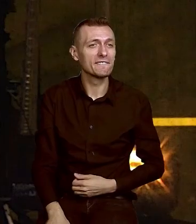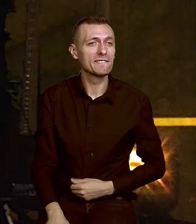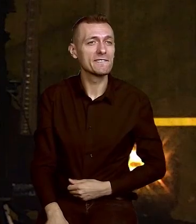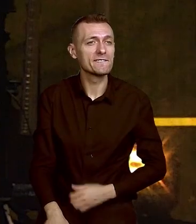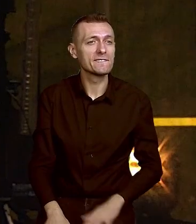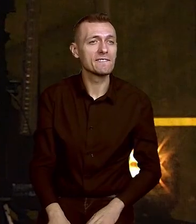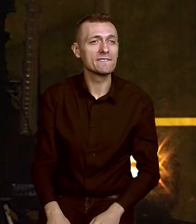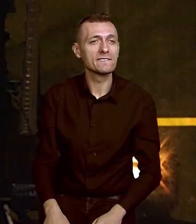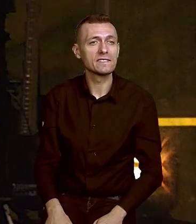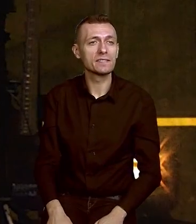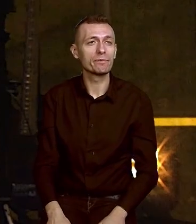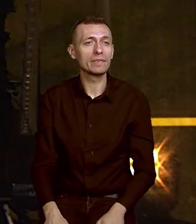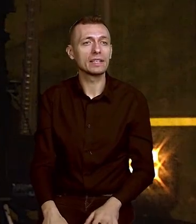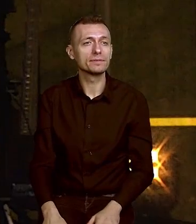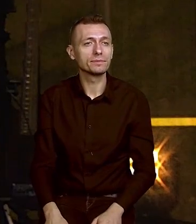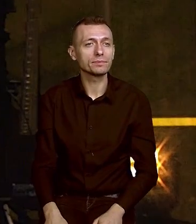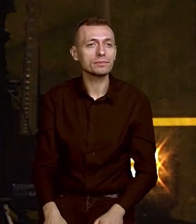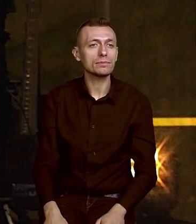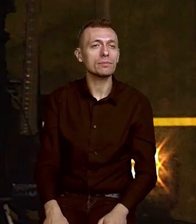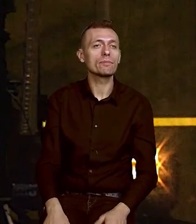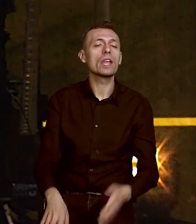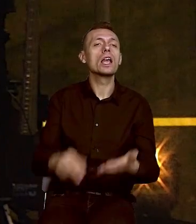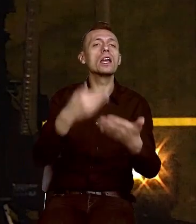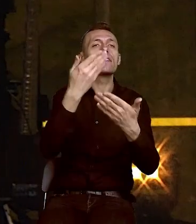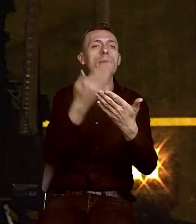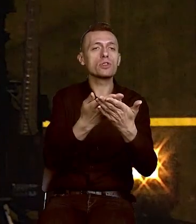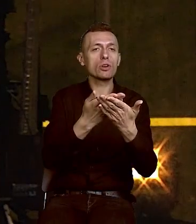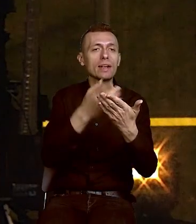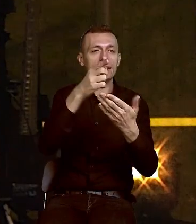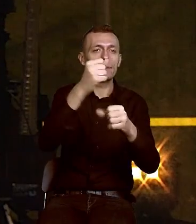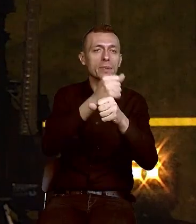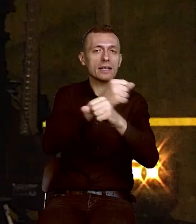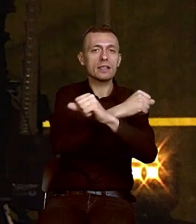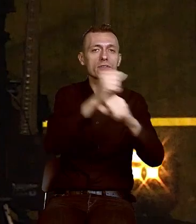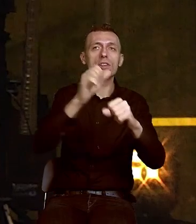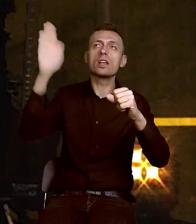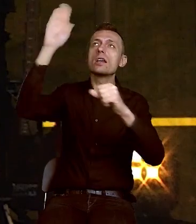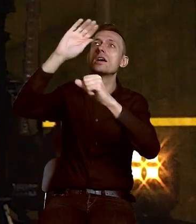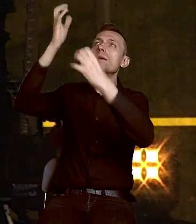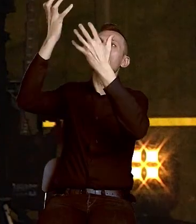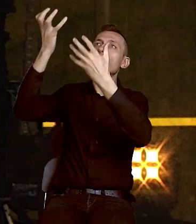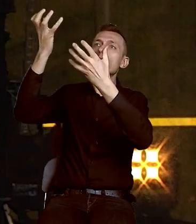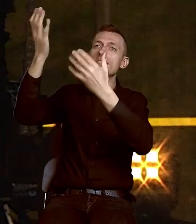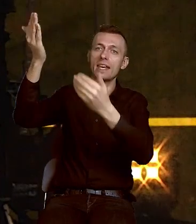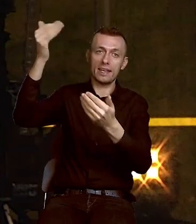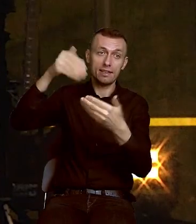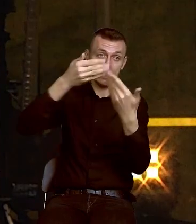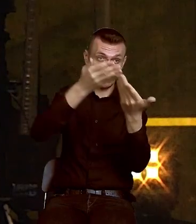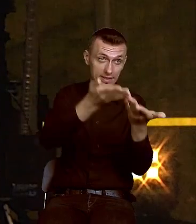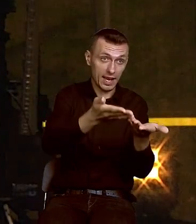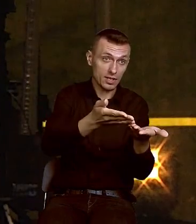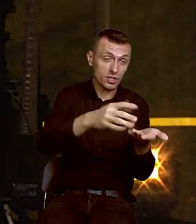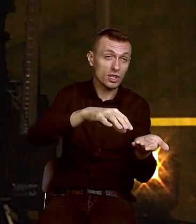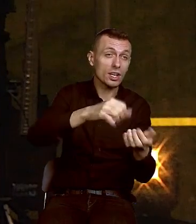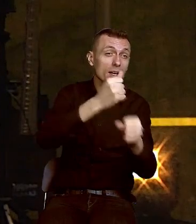ciebie lepszą pracę, ale posłuchaj. Z pewnością jednak chce zbudować w twoim życiu